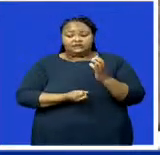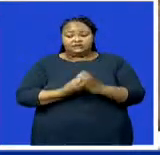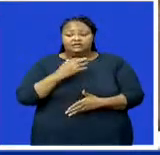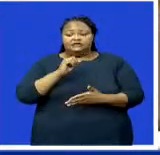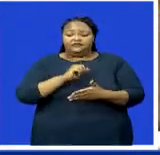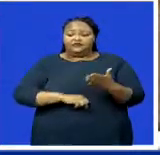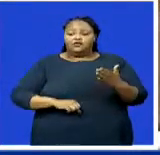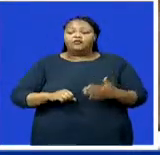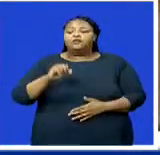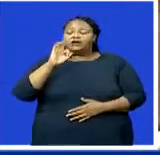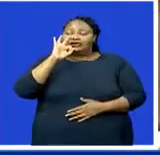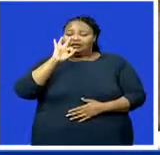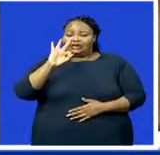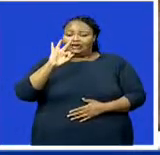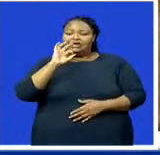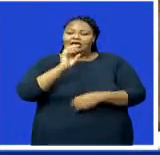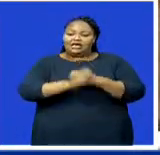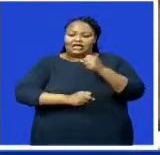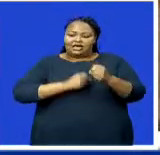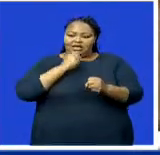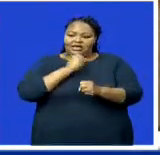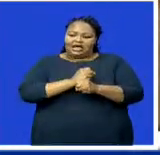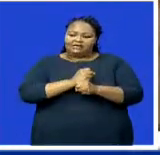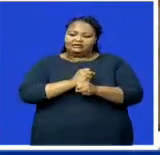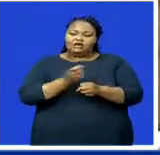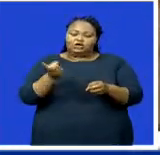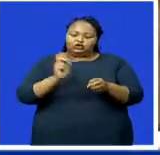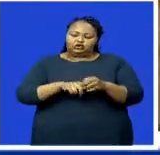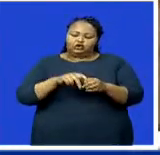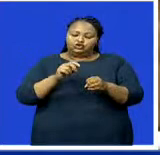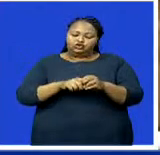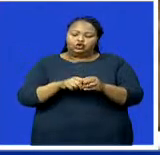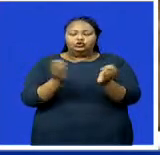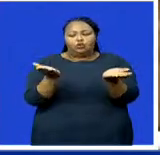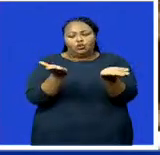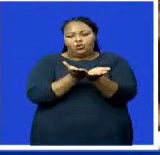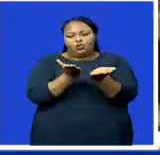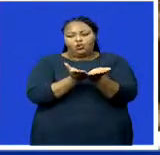basikolwa eTindzabeni kubika Thembelihle Magutshwa esiteki